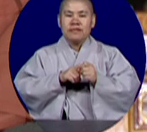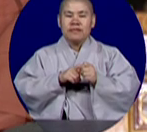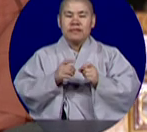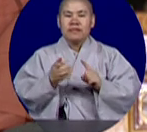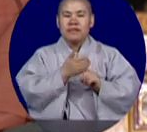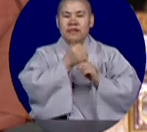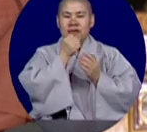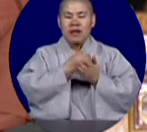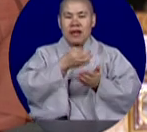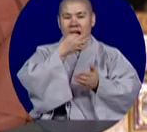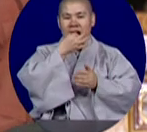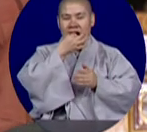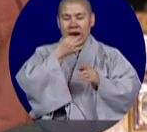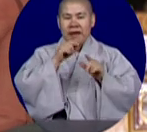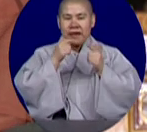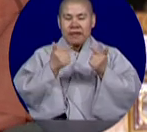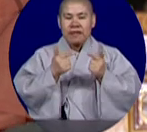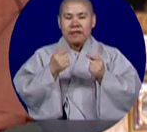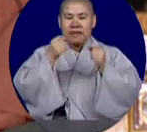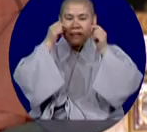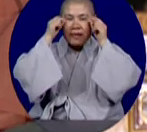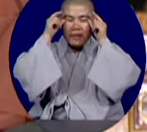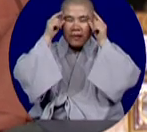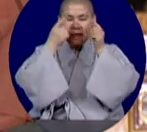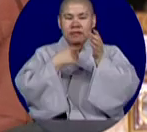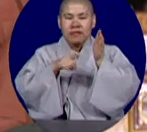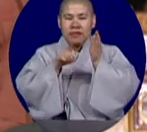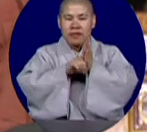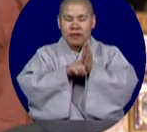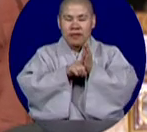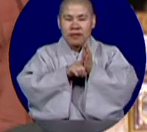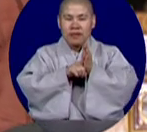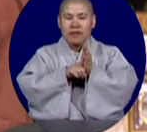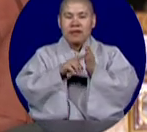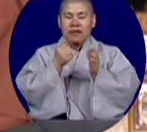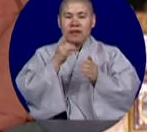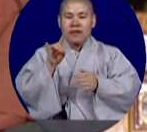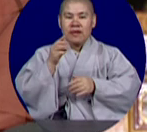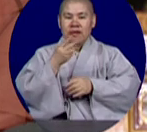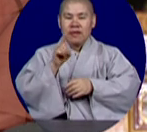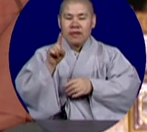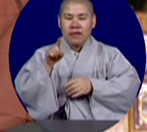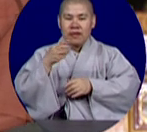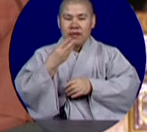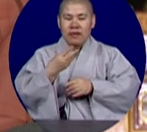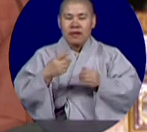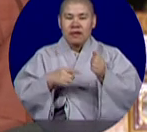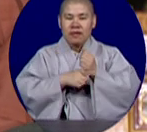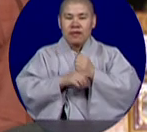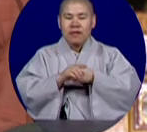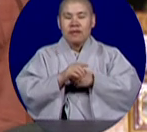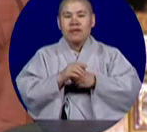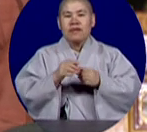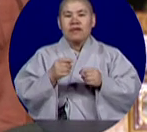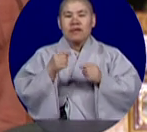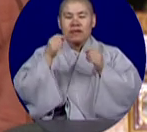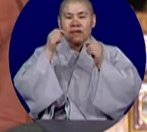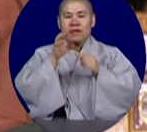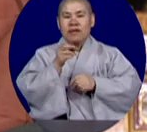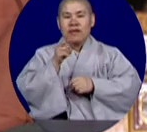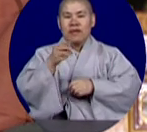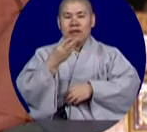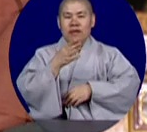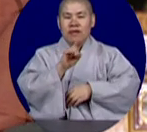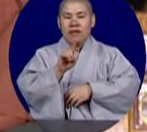부처님은 탐욕이 아니고 해탈이다. 해탈은 뭐냐? 열반인데 열반이라고 하는 게